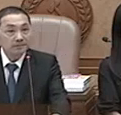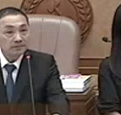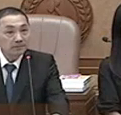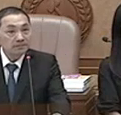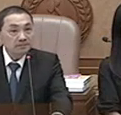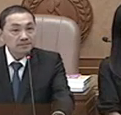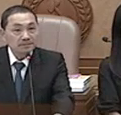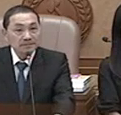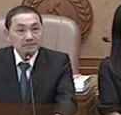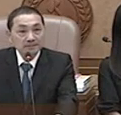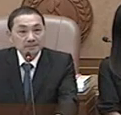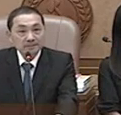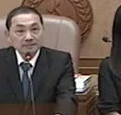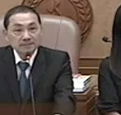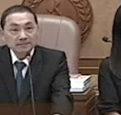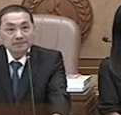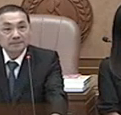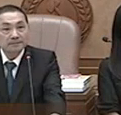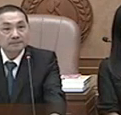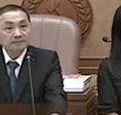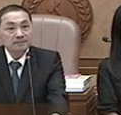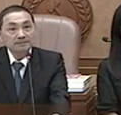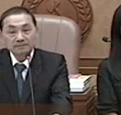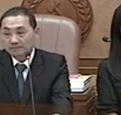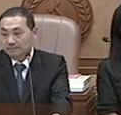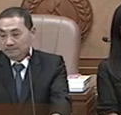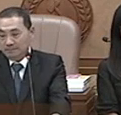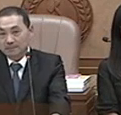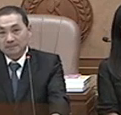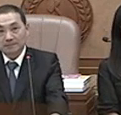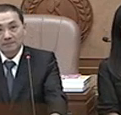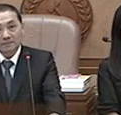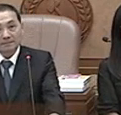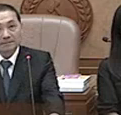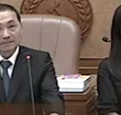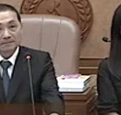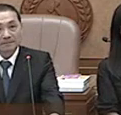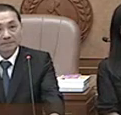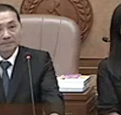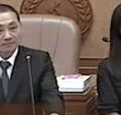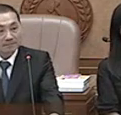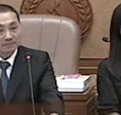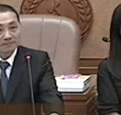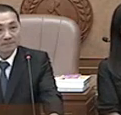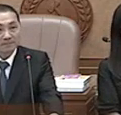有错啦。他刚才讲的是你们发标的时间，因为